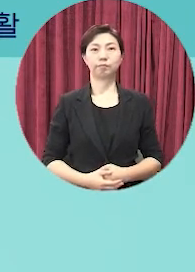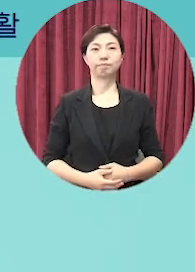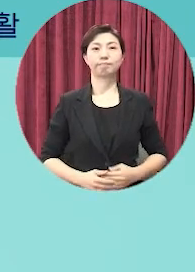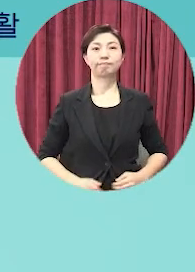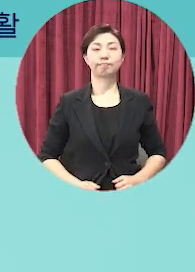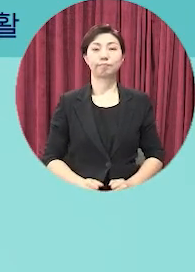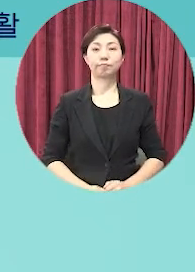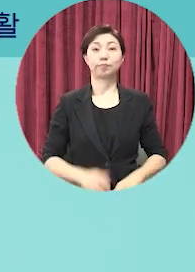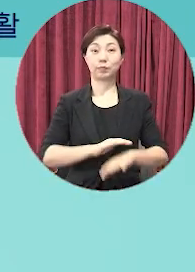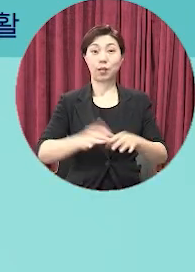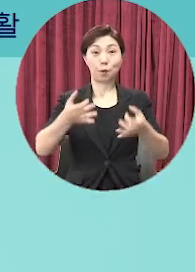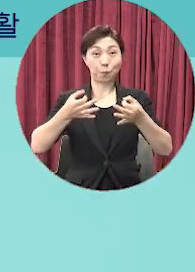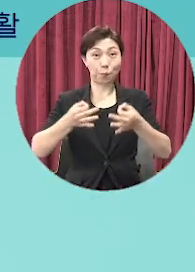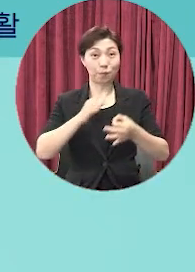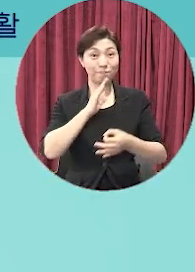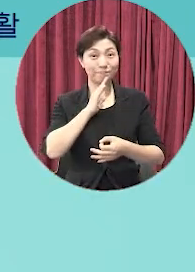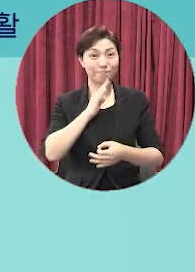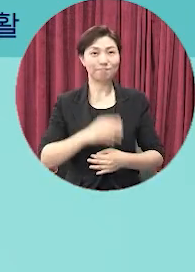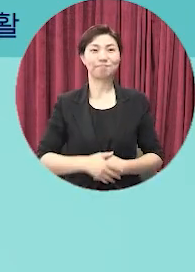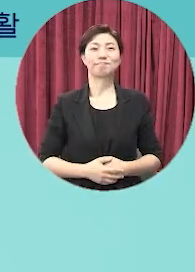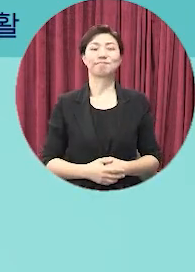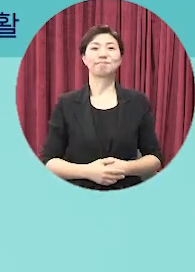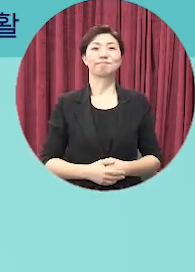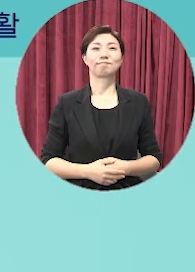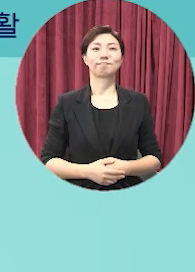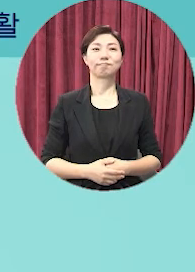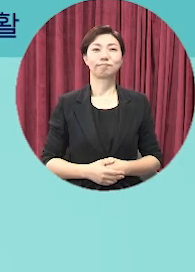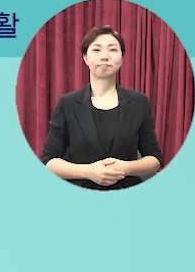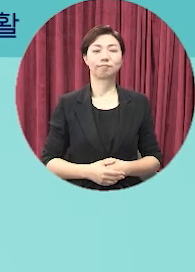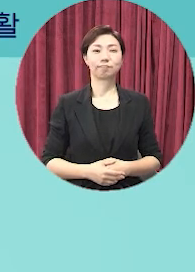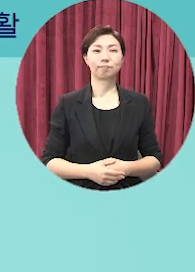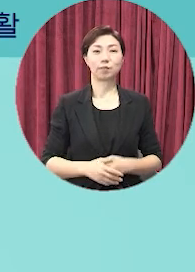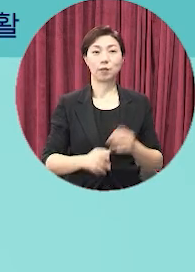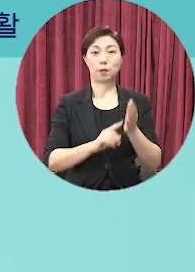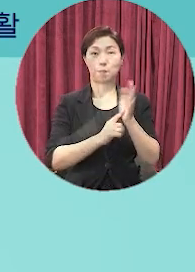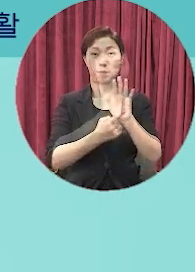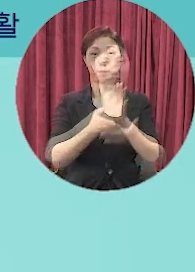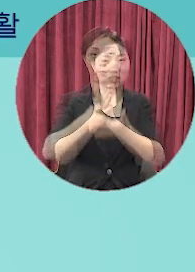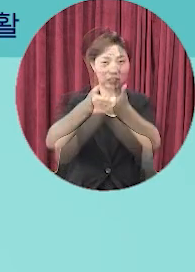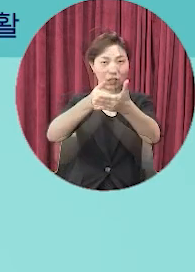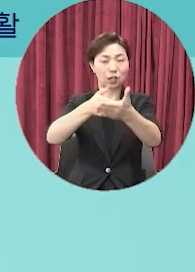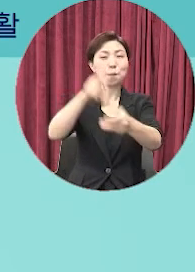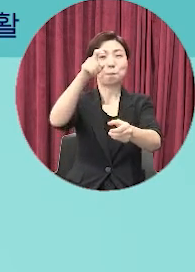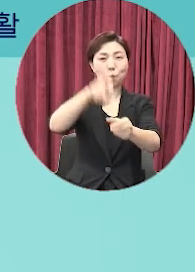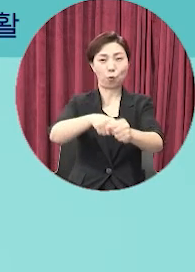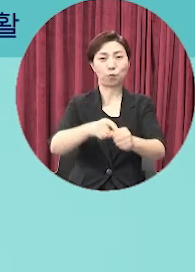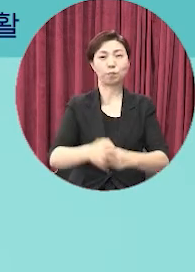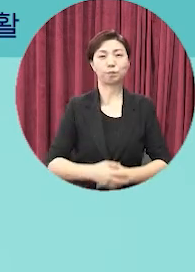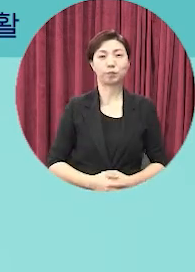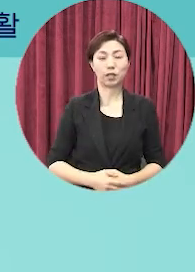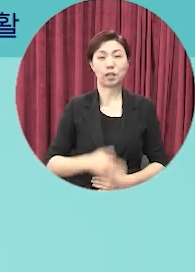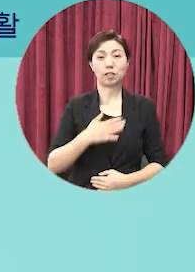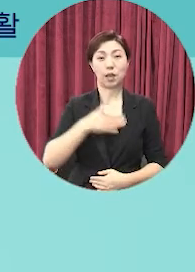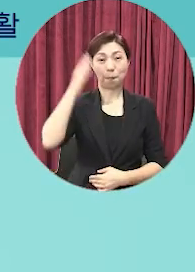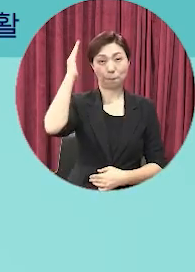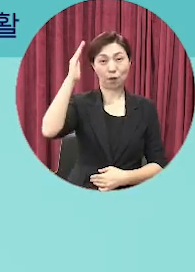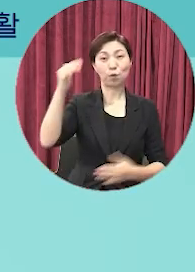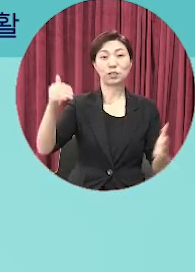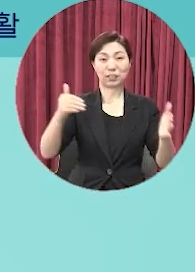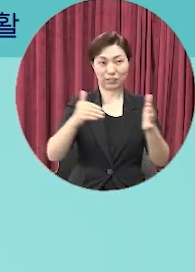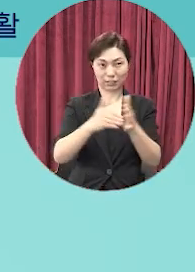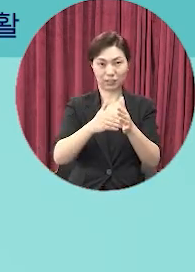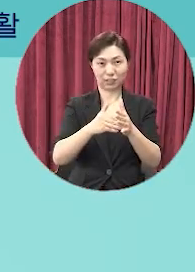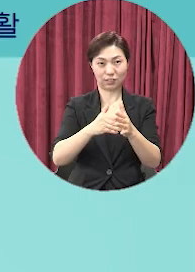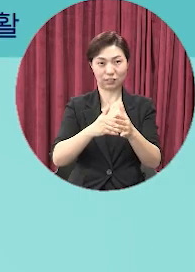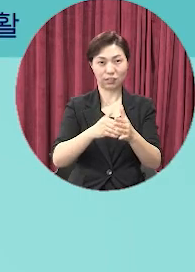네, 잘 보이시나요? 네, 잘 보입니다. 네, 발표 시작하도록 하겠습니다. 네, 제 발표는 여기까지 하도록